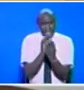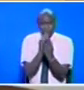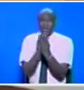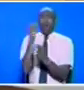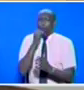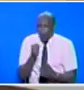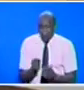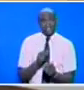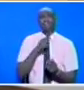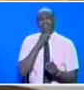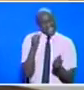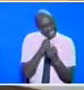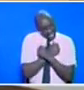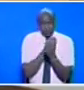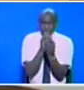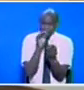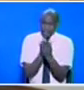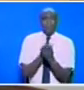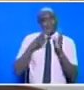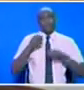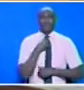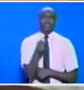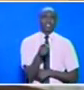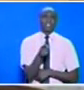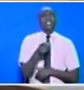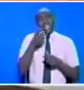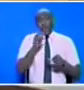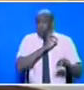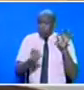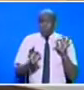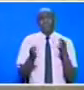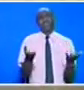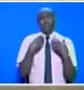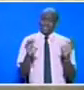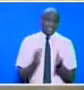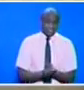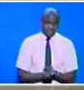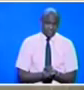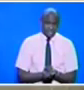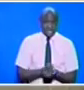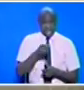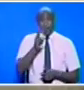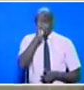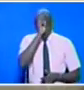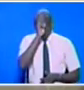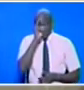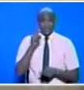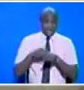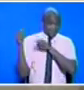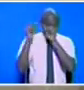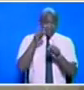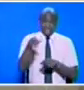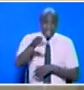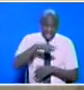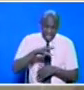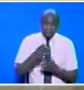that is antique and sentimental, you cannot even put a price on it. Licha ya maafisa wa polisi kufika kwenye eneo